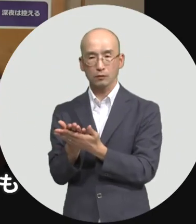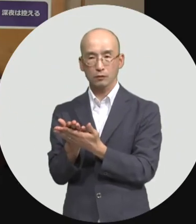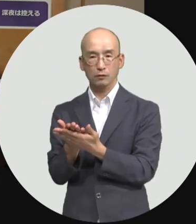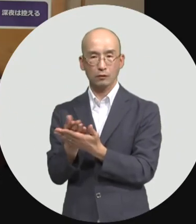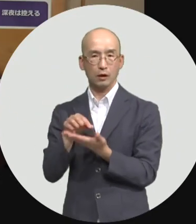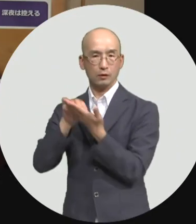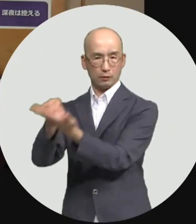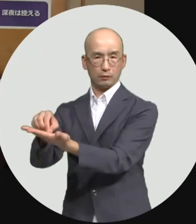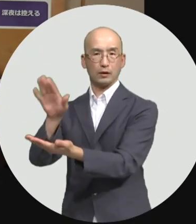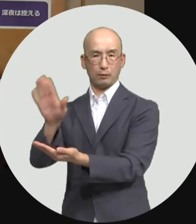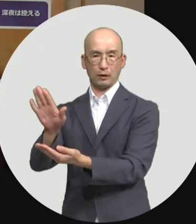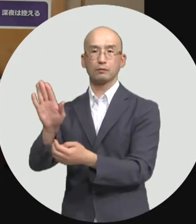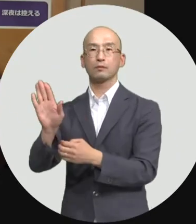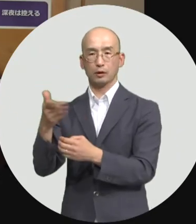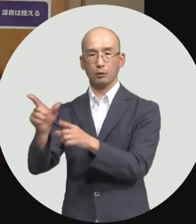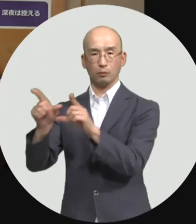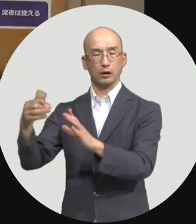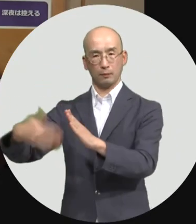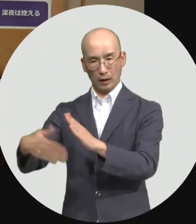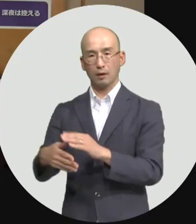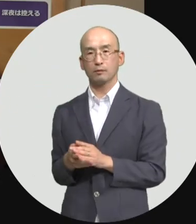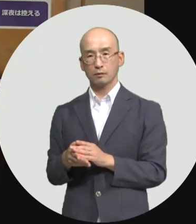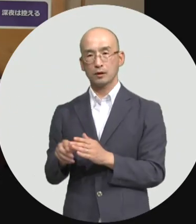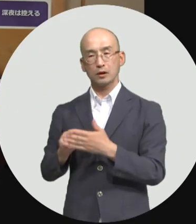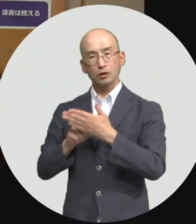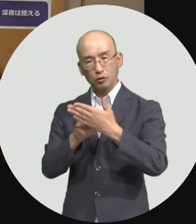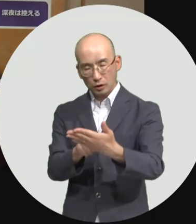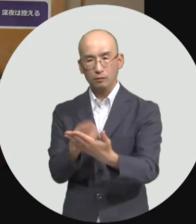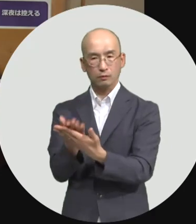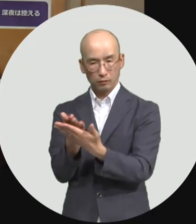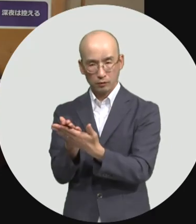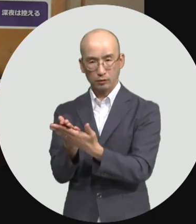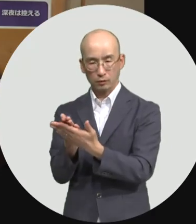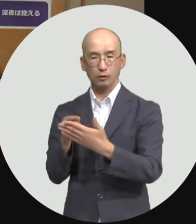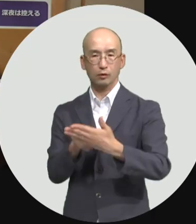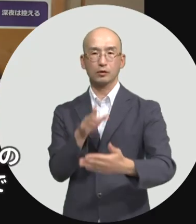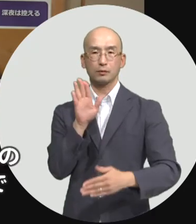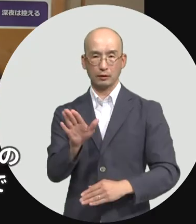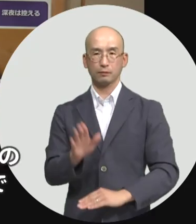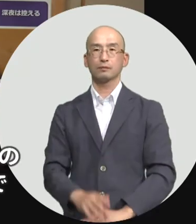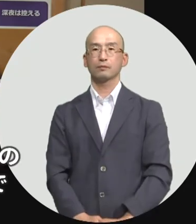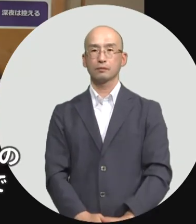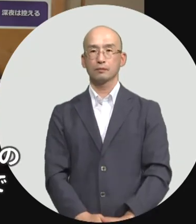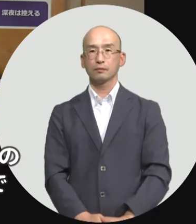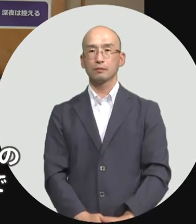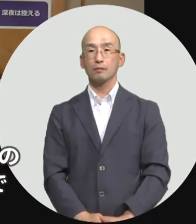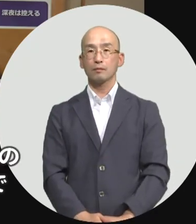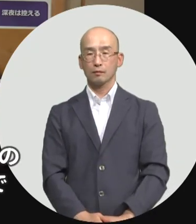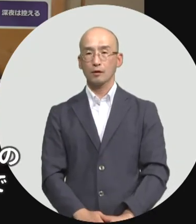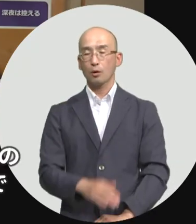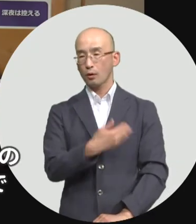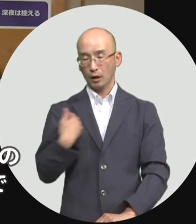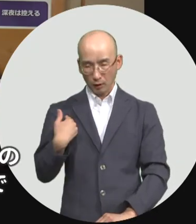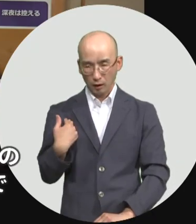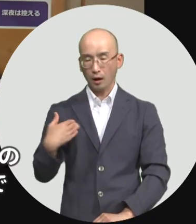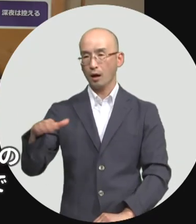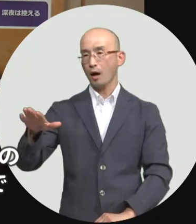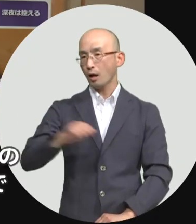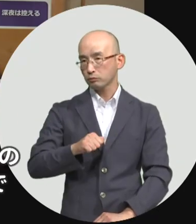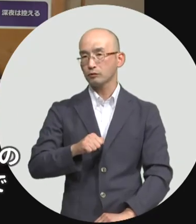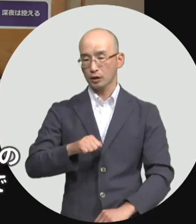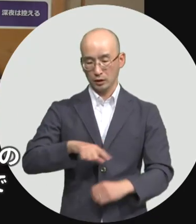ども、まあ、引き続きその努力を続けてまいりたいというふうに思っております。とりあえず我々が把握しているあの地域の住民の